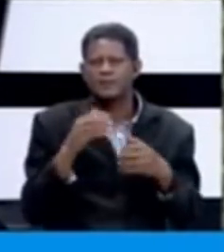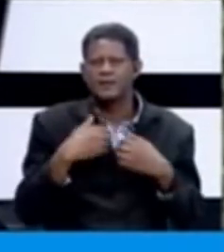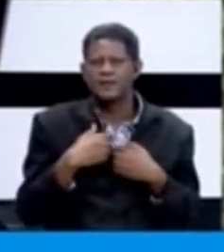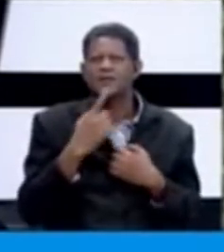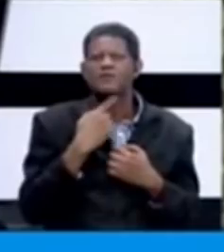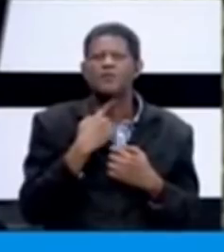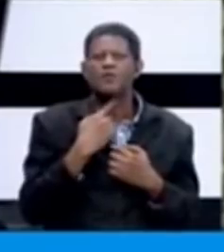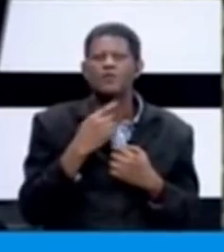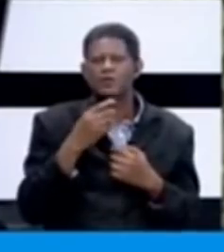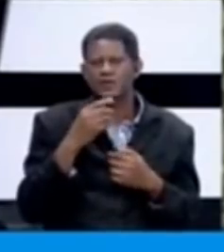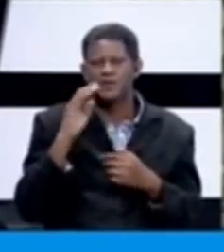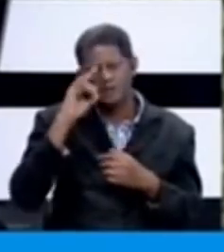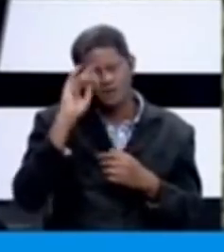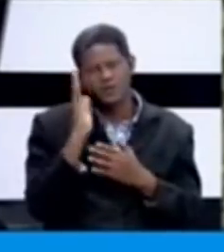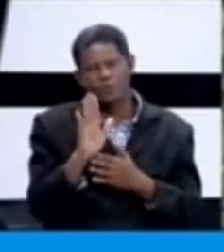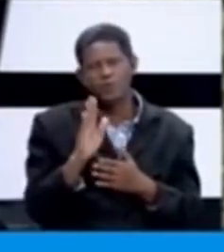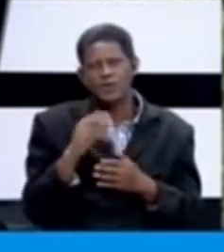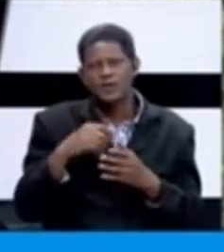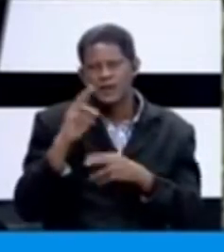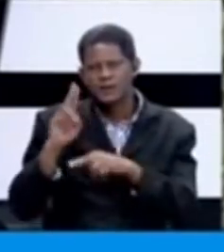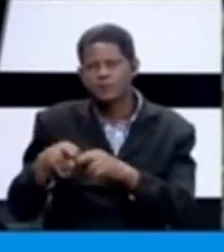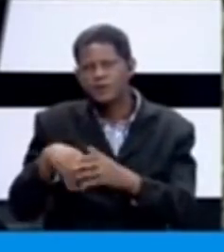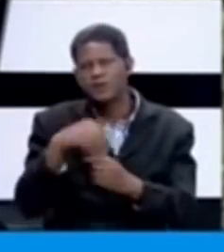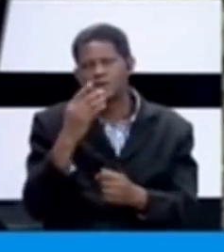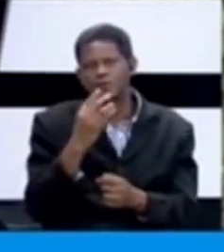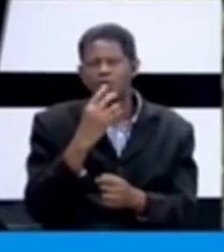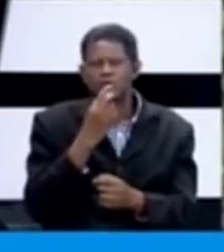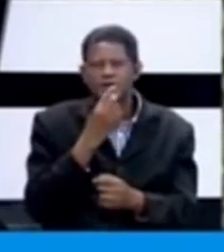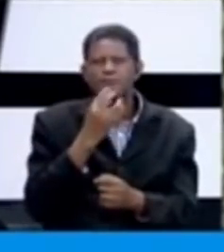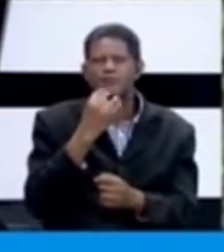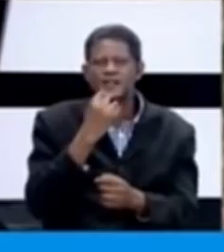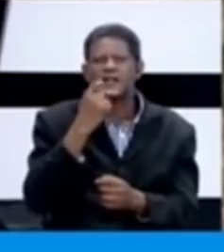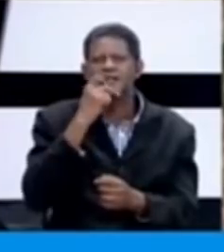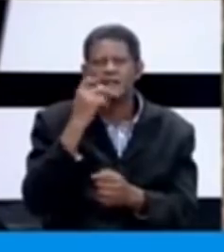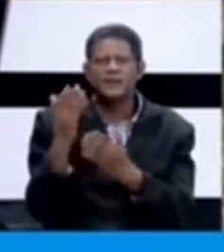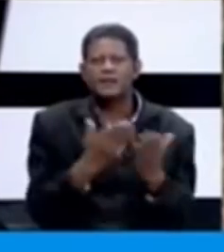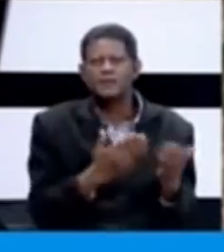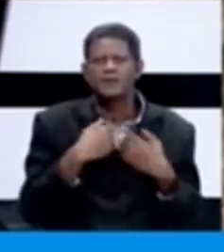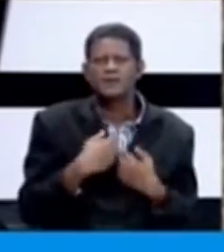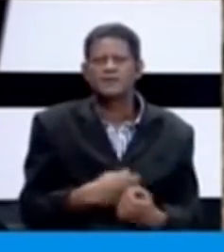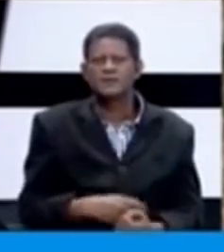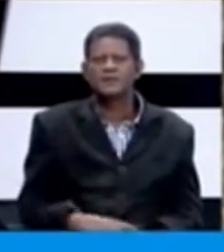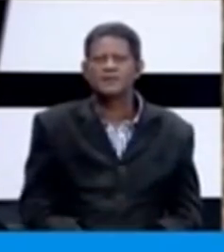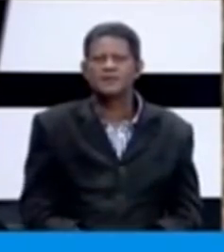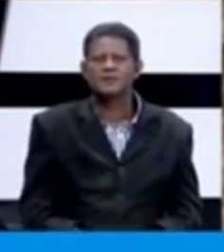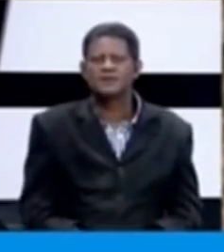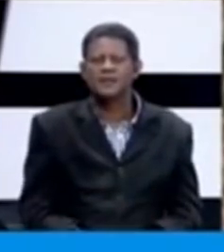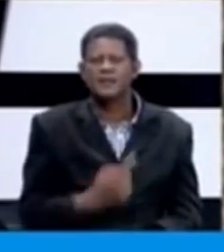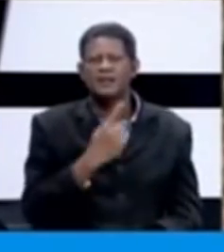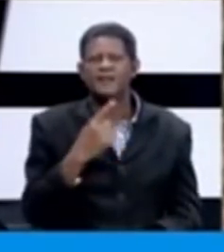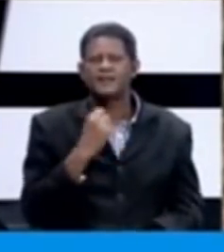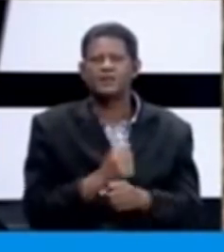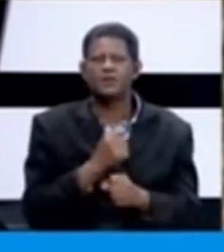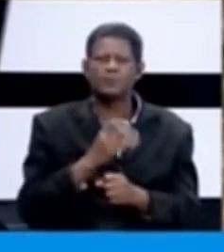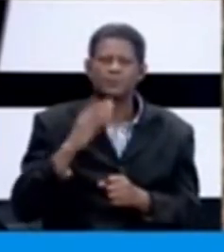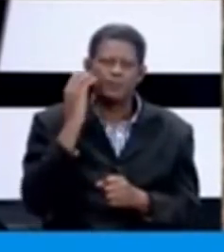ንጉሮሮ ደቁ ካብ ዘቐመጦ እናውፀ ቁርሲ፣ ምሳሕ፣ ድራርን የቅረበና ኣሎ። እያንዳንዱ ያላቸውን ስራ ቲቶ ልጆቻቸውን ቤታቸውን